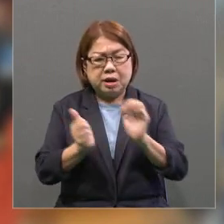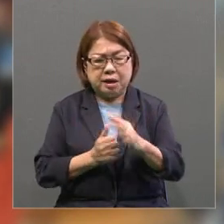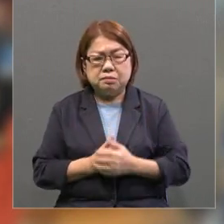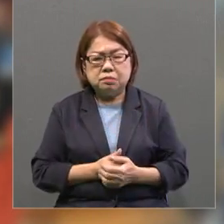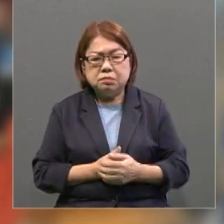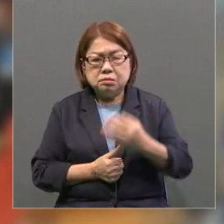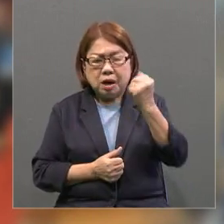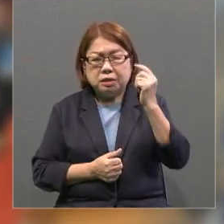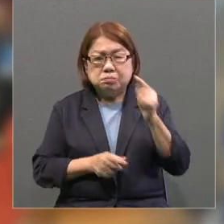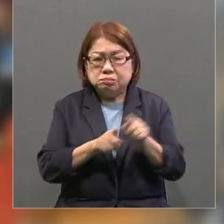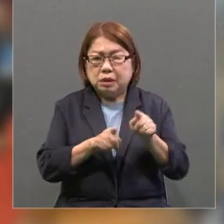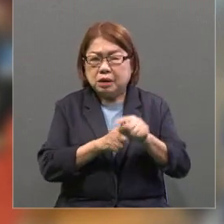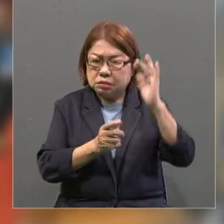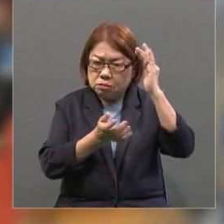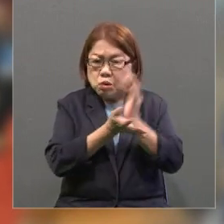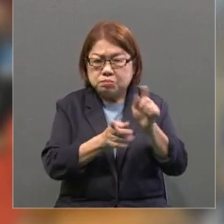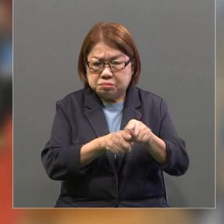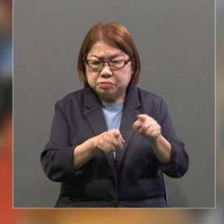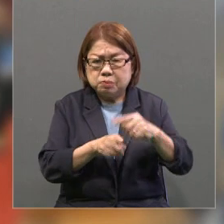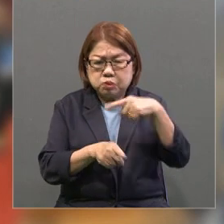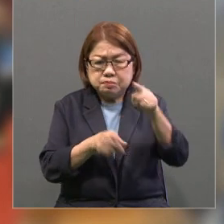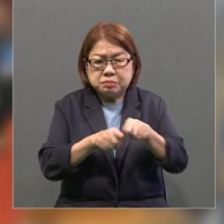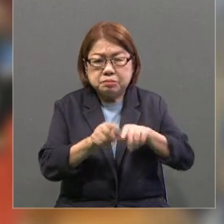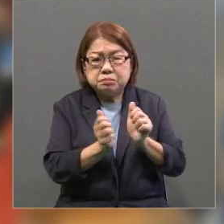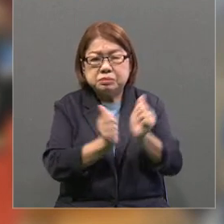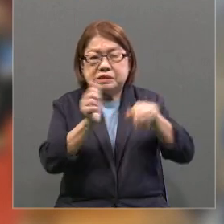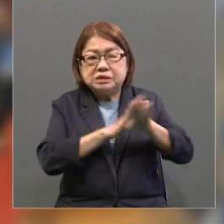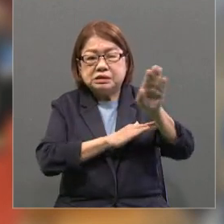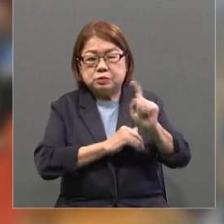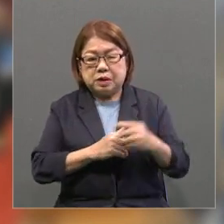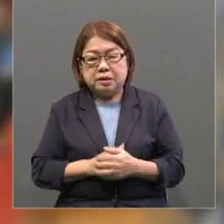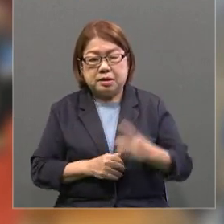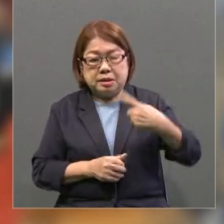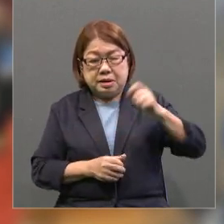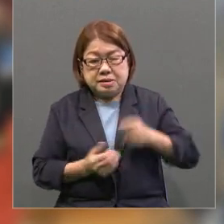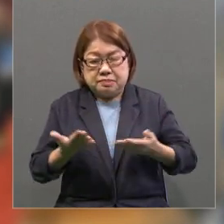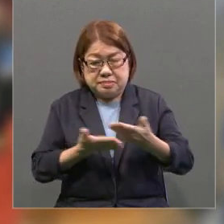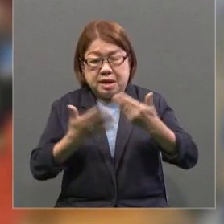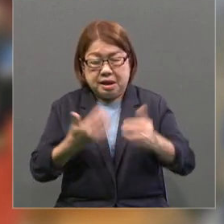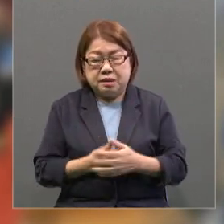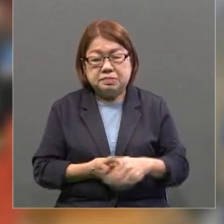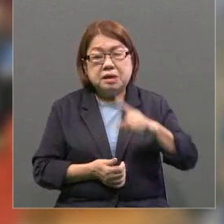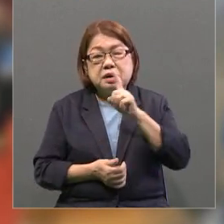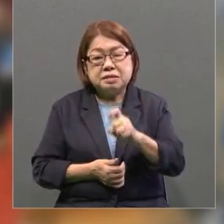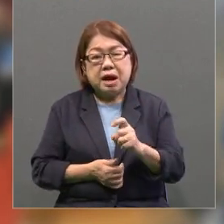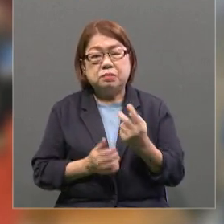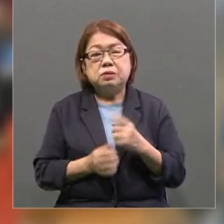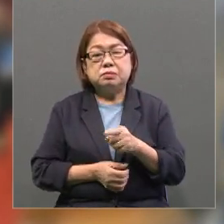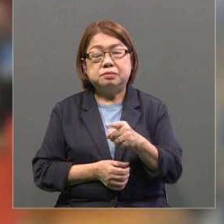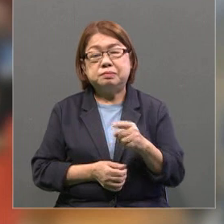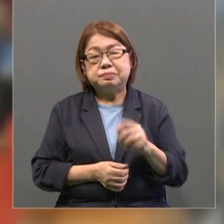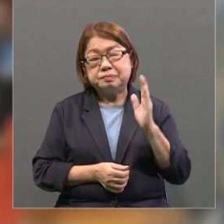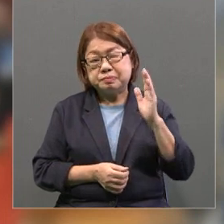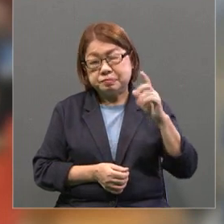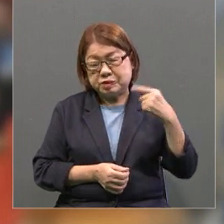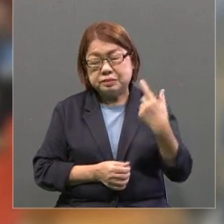เกร็งแบบเดียวกับตำรวจเลยถ้าได้ปล่อยตัวชั่วคราวแล้วอาจจะหลบหนีนะครับศาลพิจารณาคำร้องรวมถึงสอบถามตัวผู้ต้องหาแล้วก็ไม่คัดค้านนะ